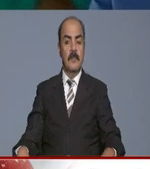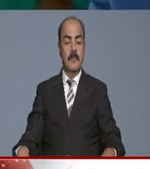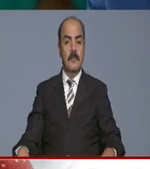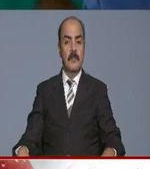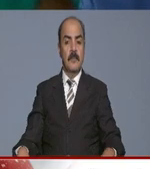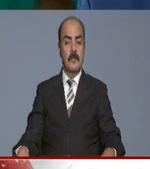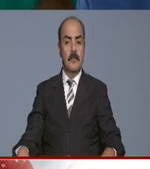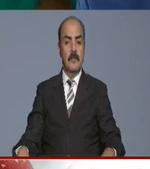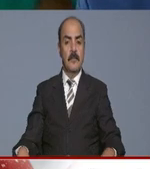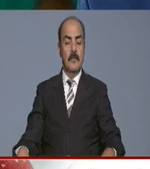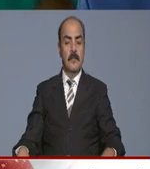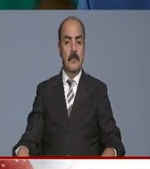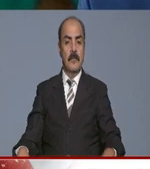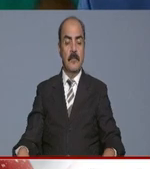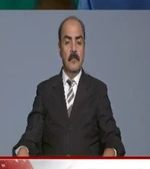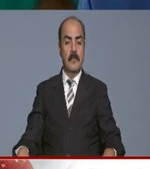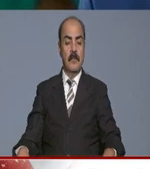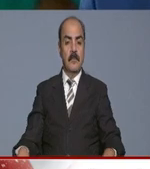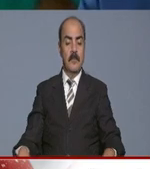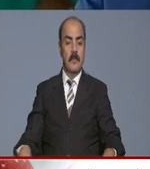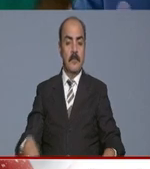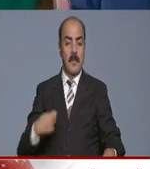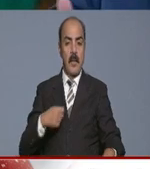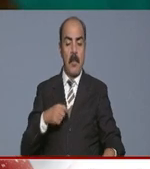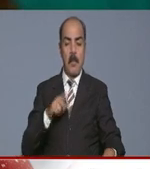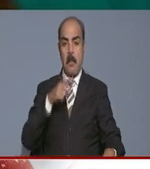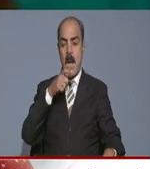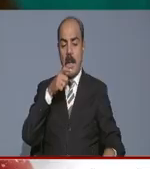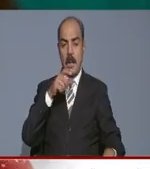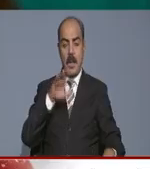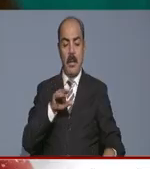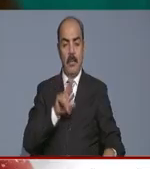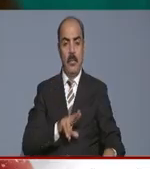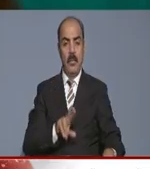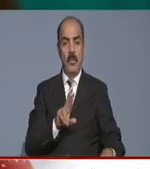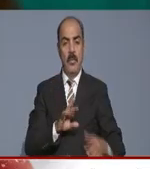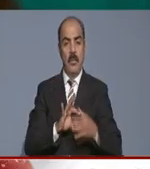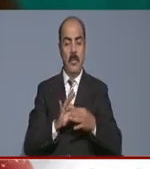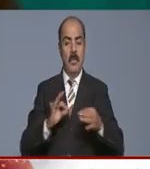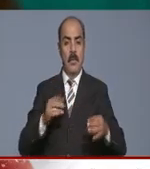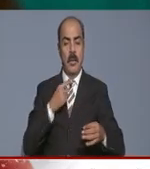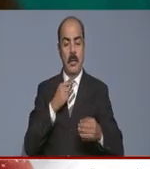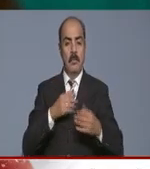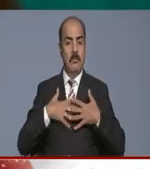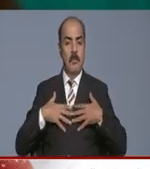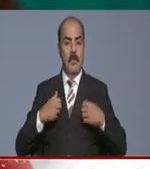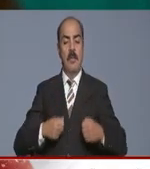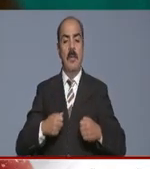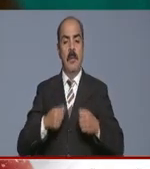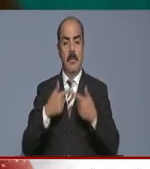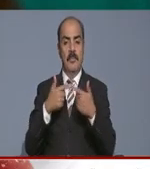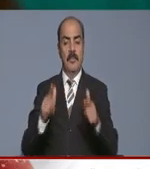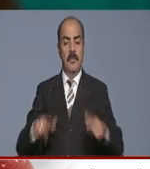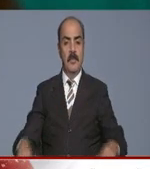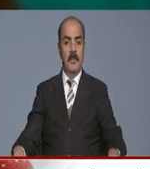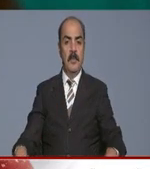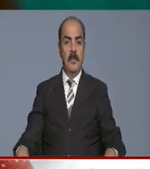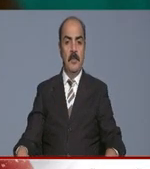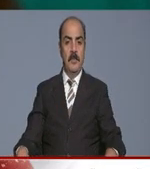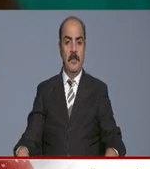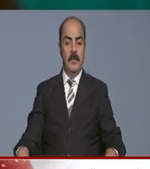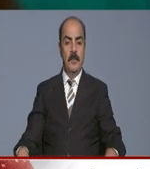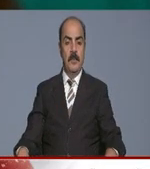وفي اتصال معنا الرئيس البرازيلي، وأنا بكل سرور أعطي له كلمة فضل فخامة